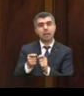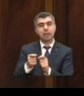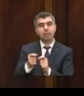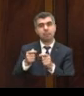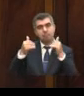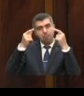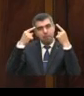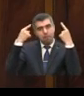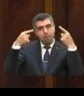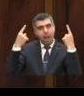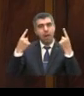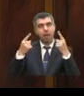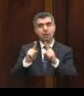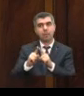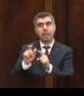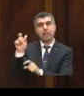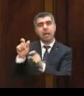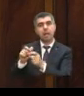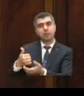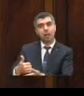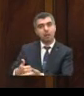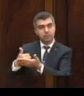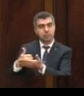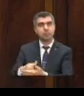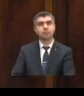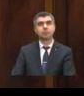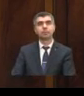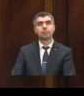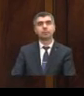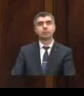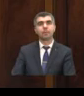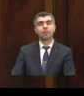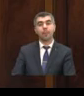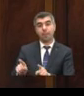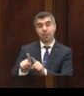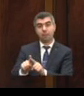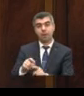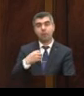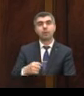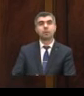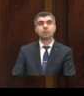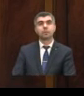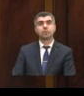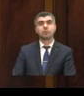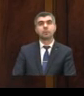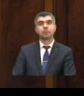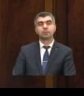فالناس اللي استفدوا من الدعم كيطلبوا منكم السيد الوزير الإمكانية في